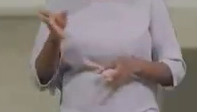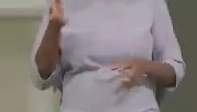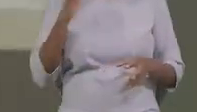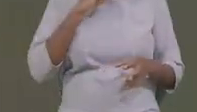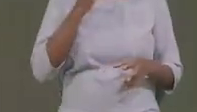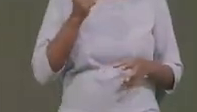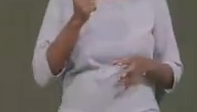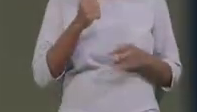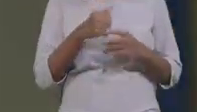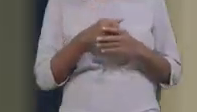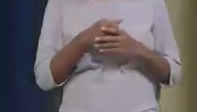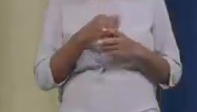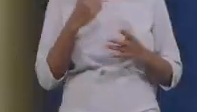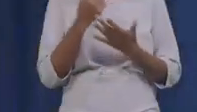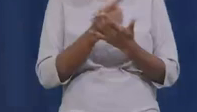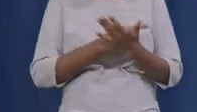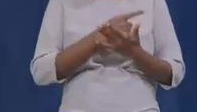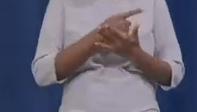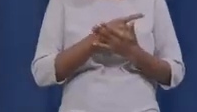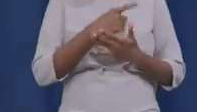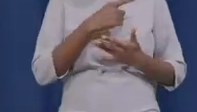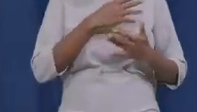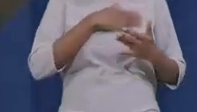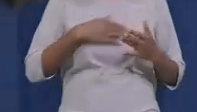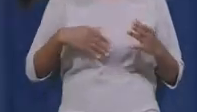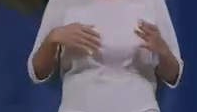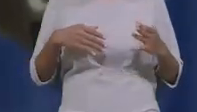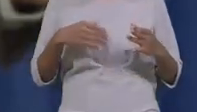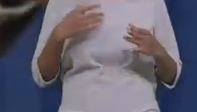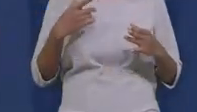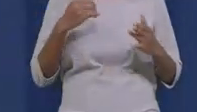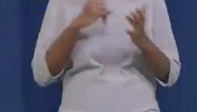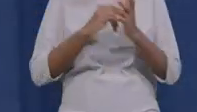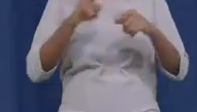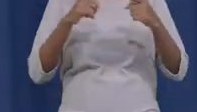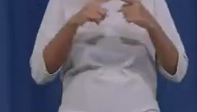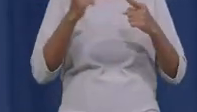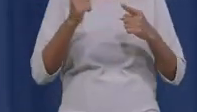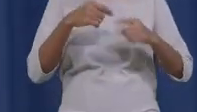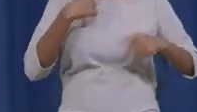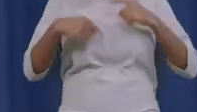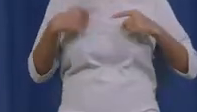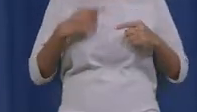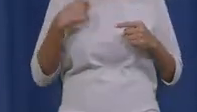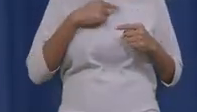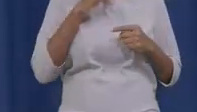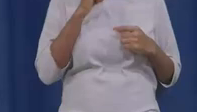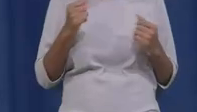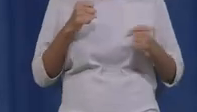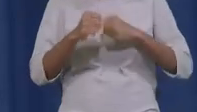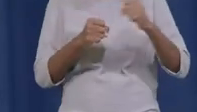différentes. Il y a donc des discussions et par négligence, la discussion est devenu